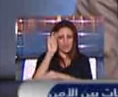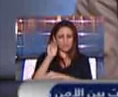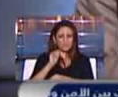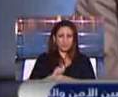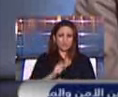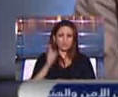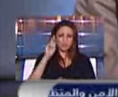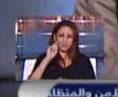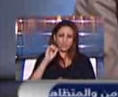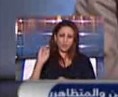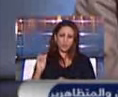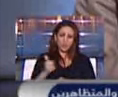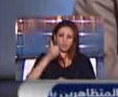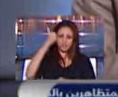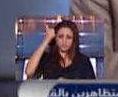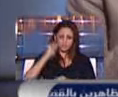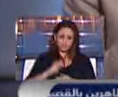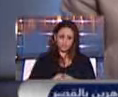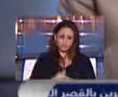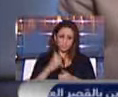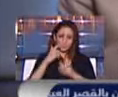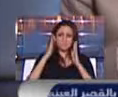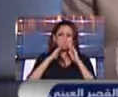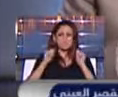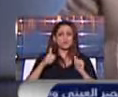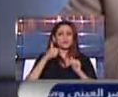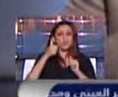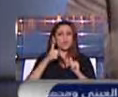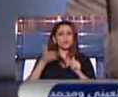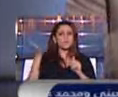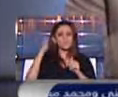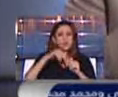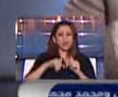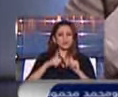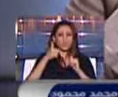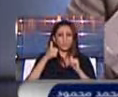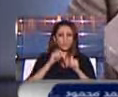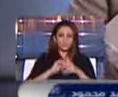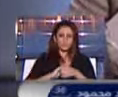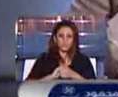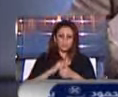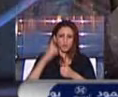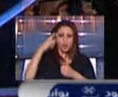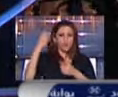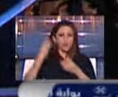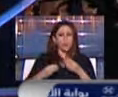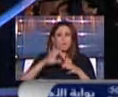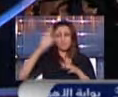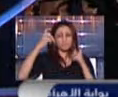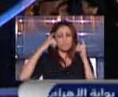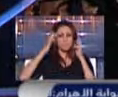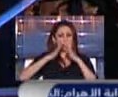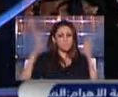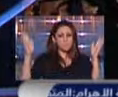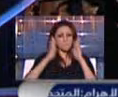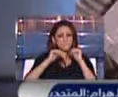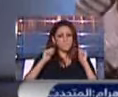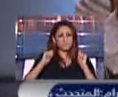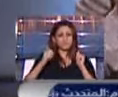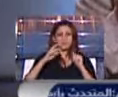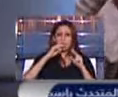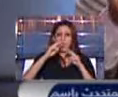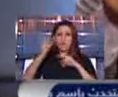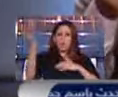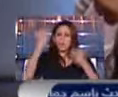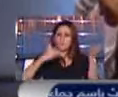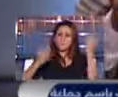زهير. واتمنى ان شاء الله باذن الله لمصر كل خير وسلامه. اتمنى ان العقلاء في هذه البلد يتكلموا